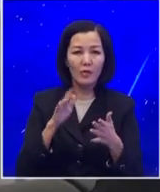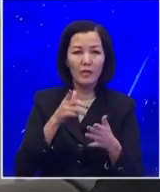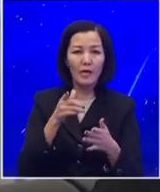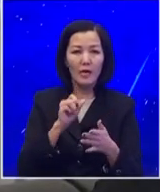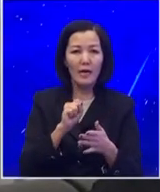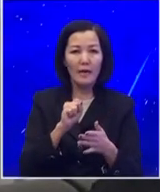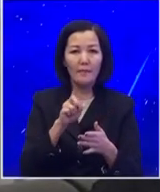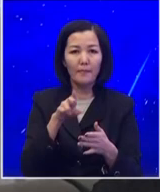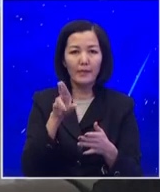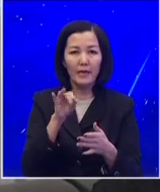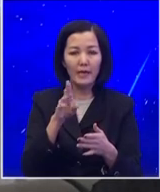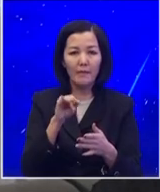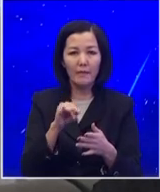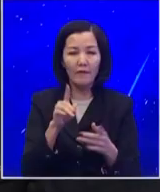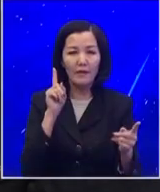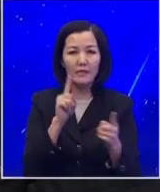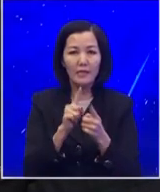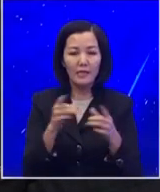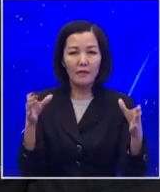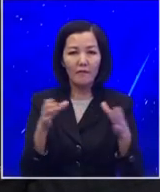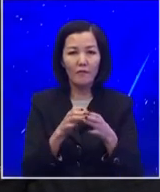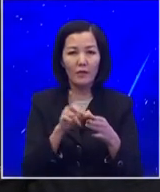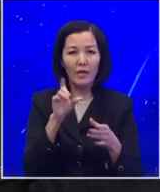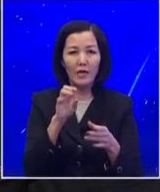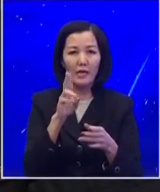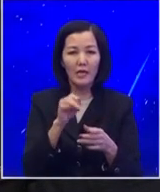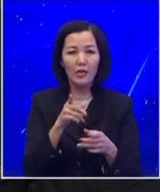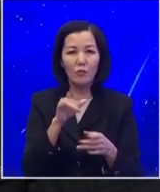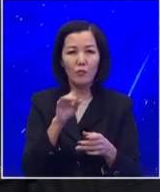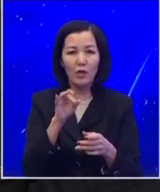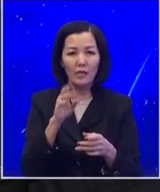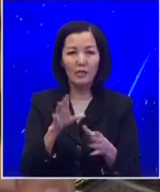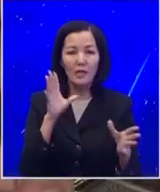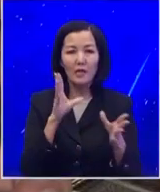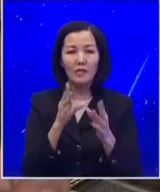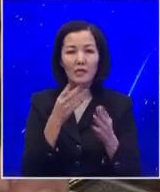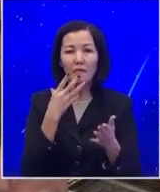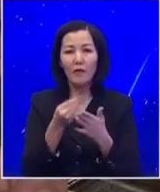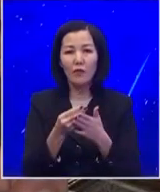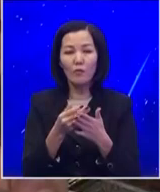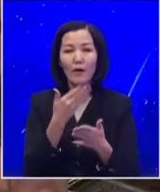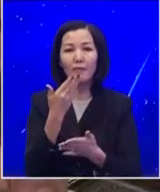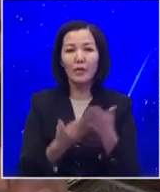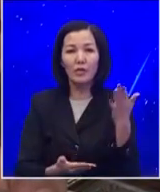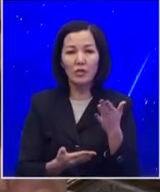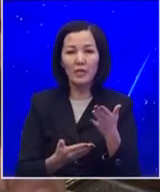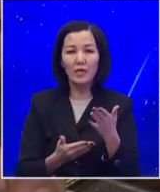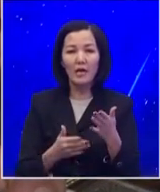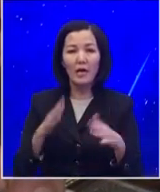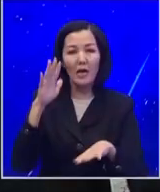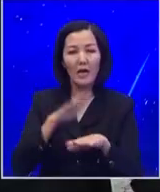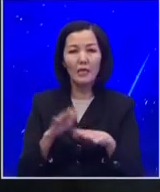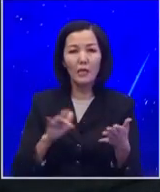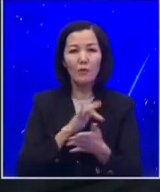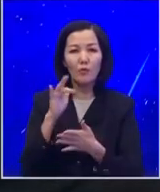Галымжан Абдраимов принял руководителя фонда «Харакет» Гульмиру Муханкызы. В своем обращении градоначальник отметил,